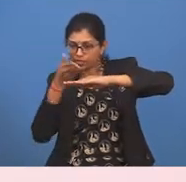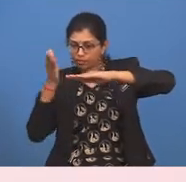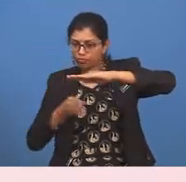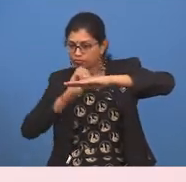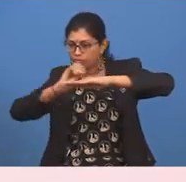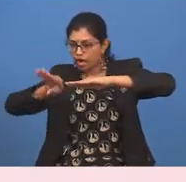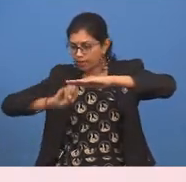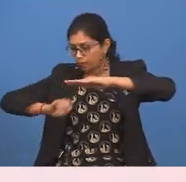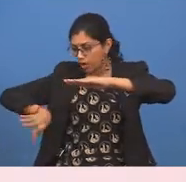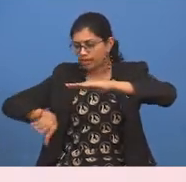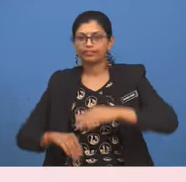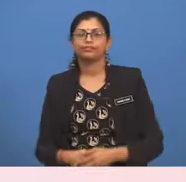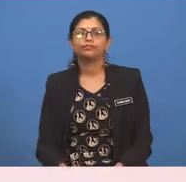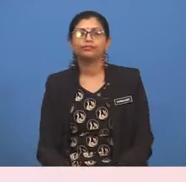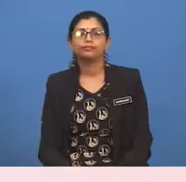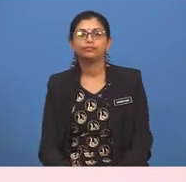180.